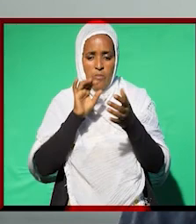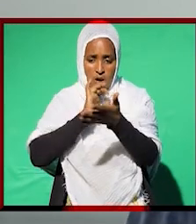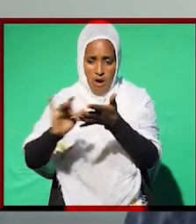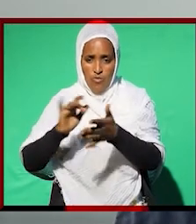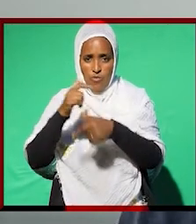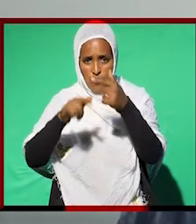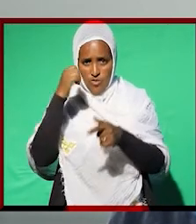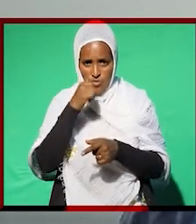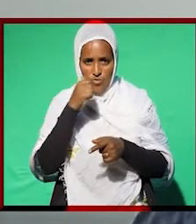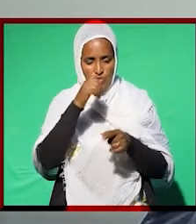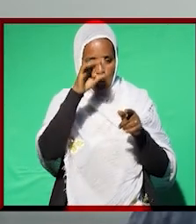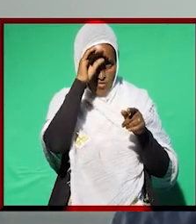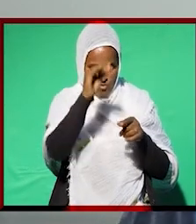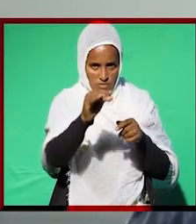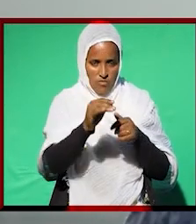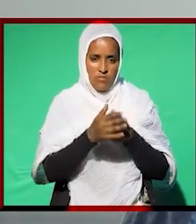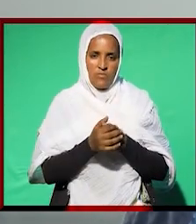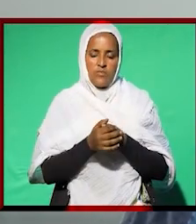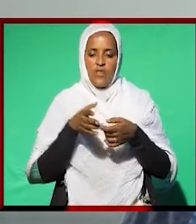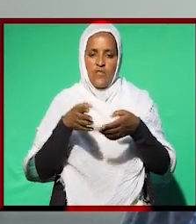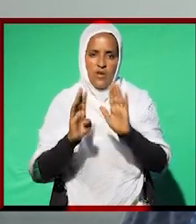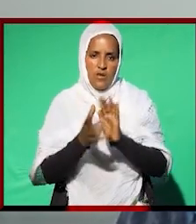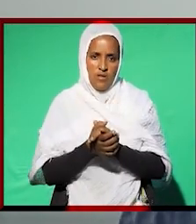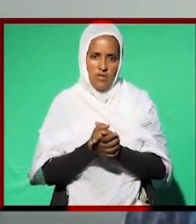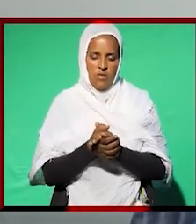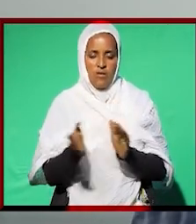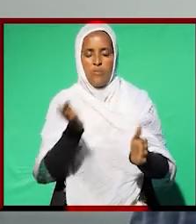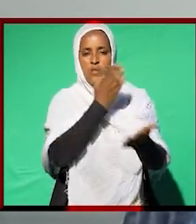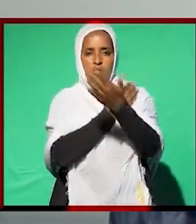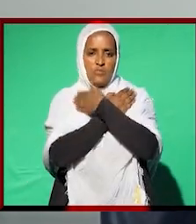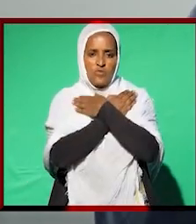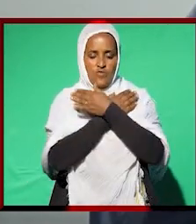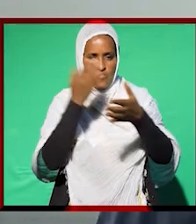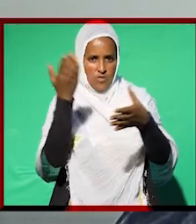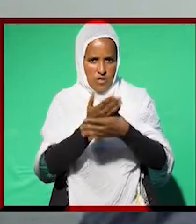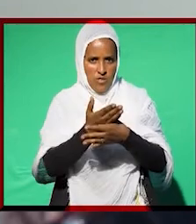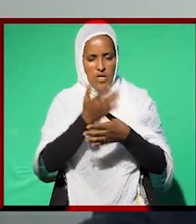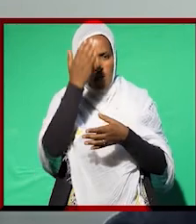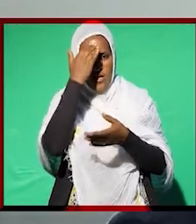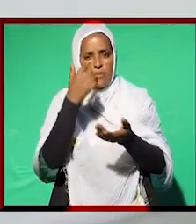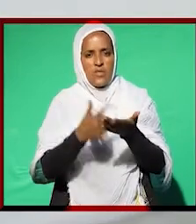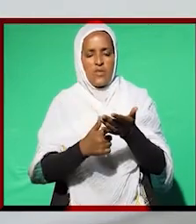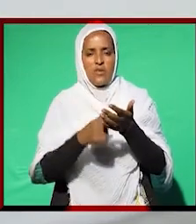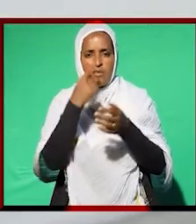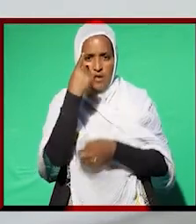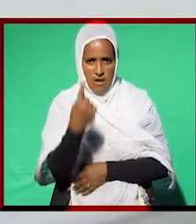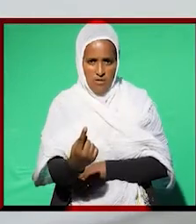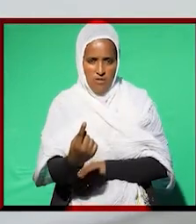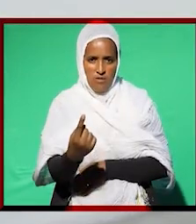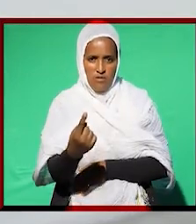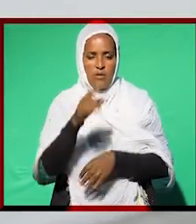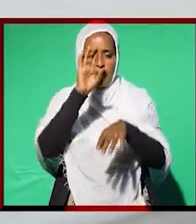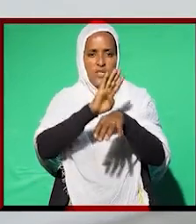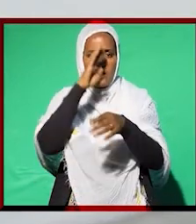ዩኒቨርሲቲዎቻቸውን ርቃናቸውን የሚሄዱ ሴቶችን ወንዶችን ይፈቅዳል፣ በነጠላ የሚሸፈኑትን ይከለክላል። ለምን እንደው